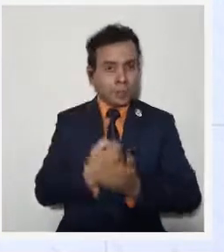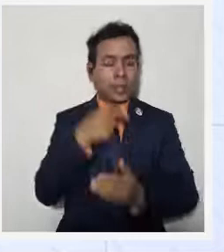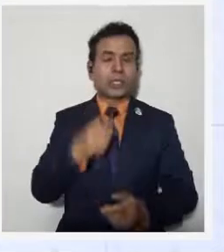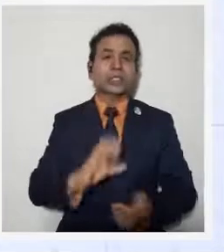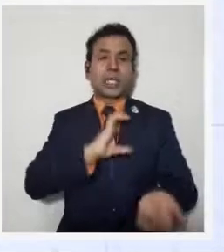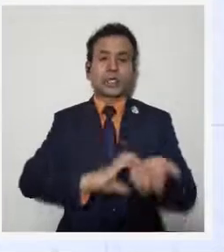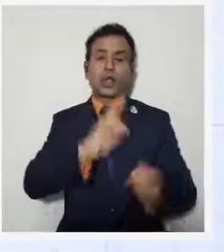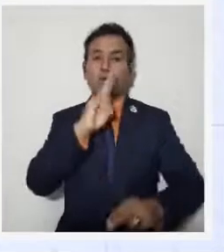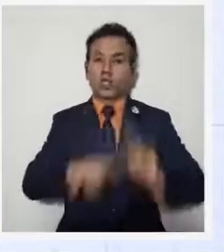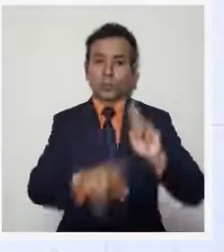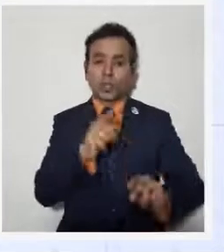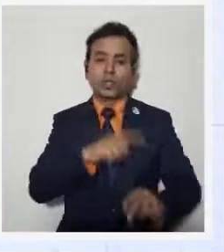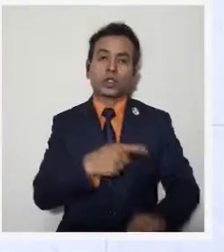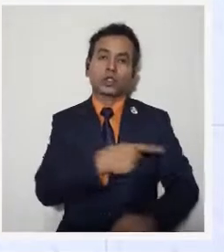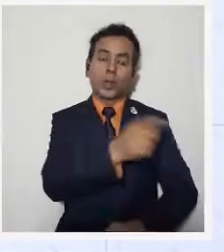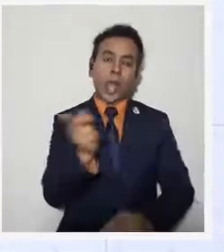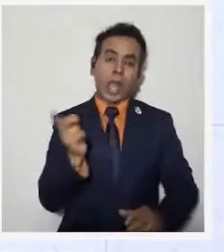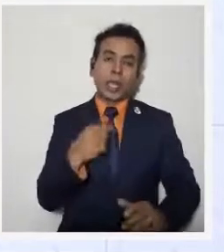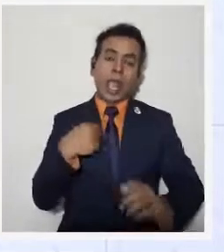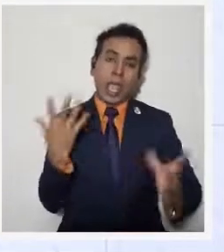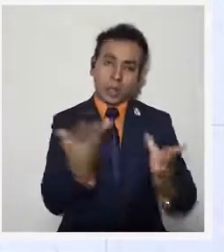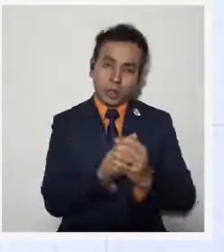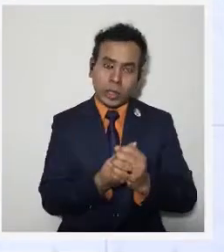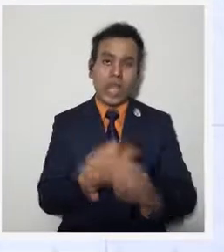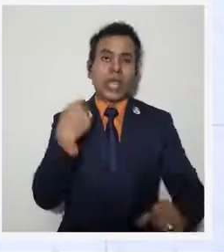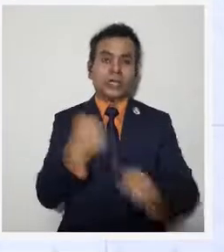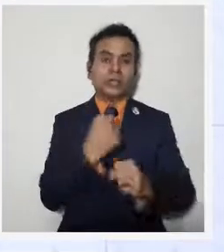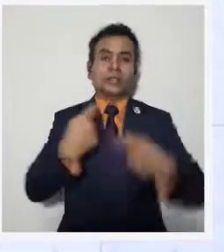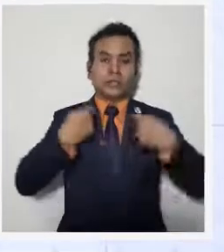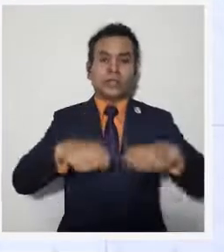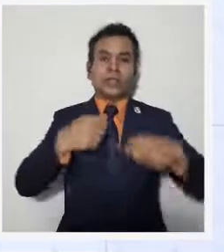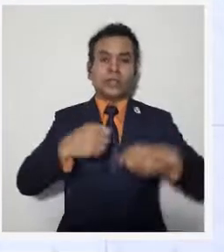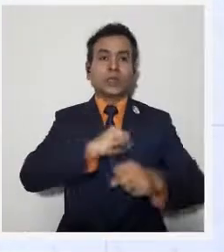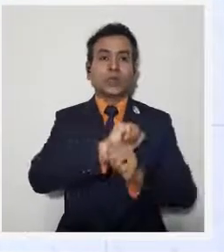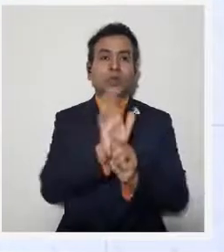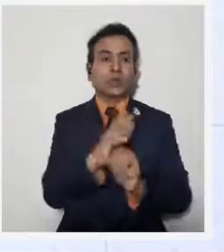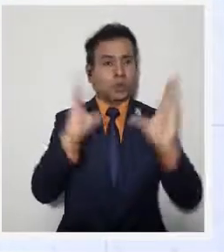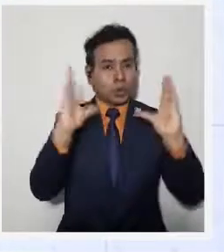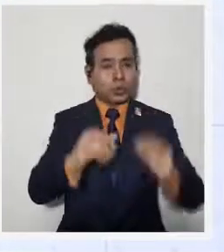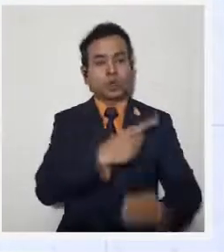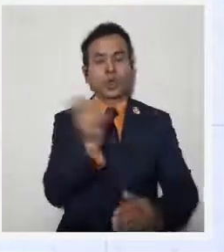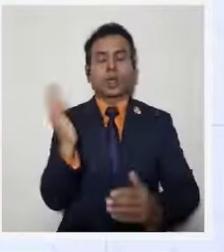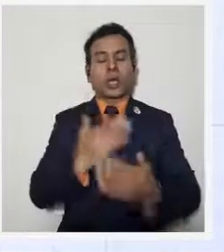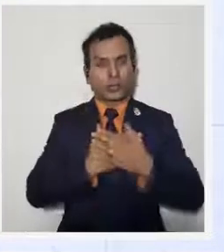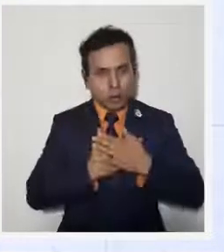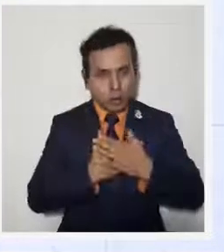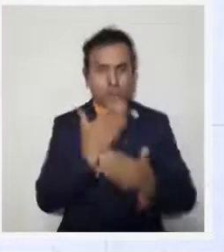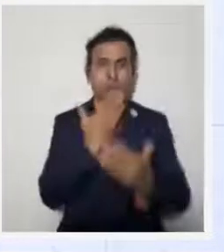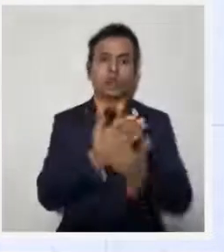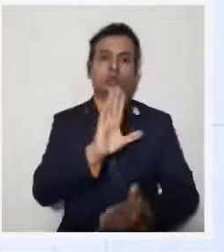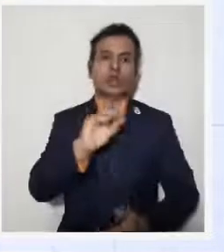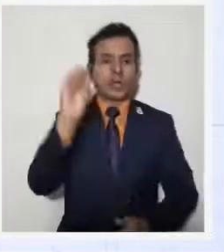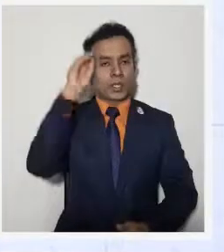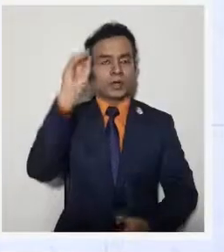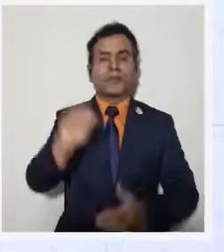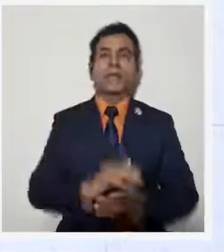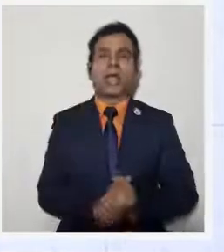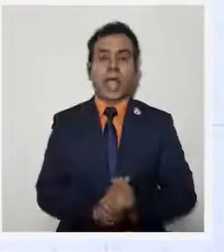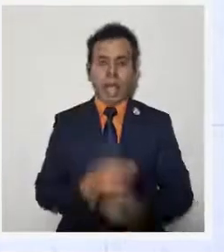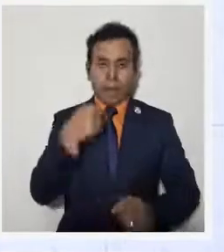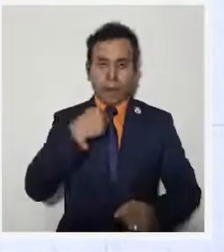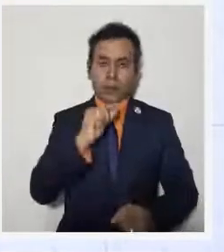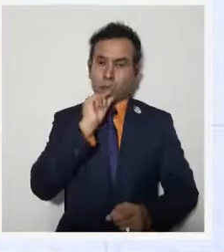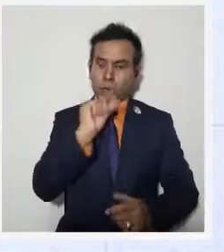স্বাস্থ্য মন্ত্রণালয় এবং স্বাস্থ্য অধিদপ্তরের পাশে তাদের হাত বাড়িয়ে দিয়েছেন এবং আমরা সবাই সম্মিলিতভাবে কাজ করছি